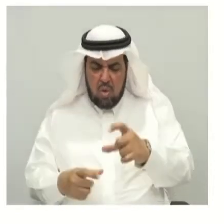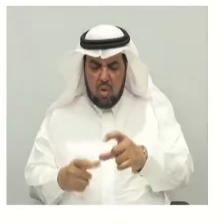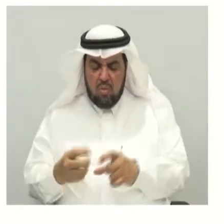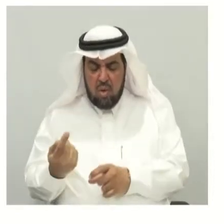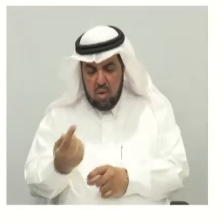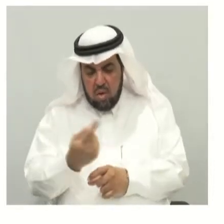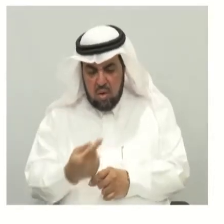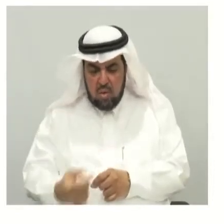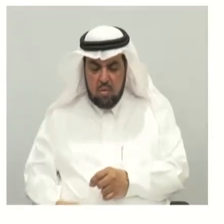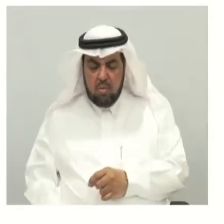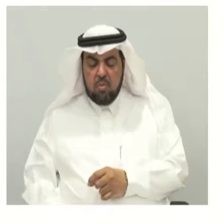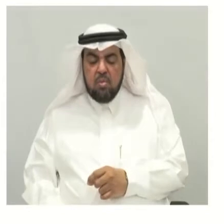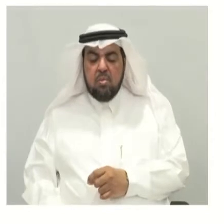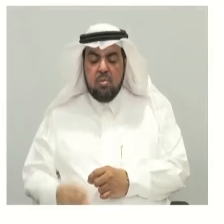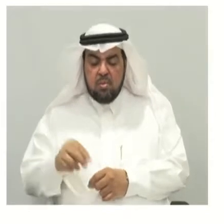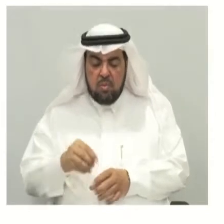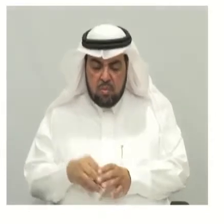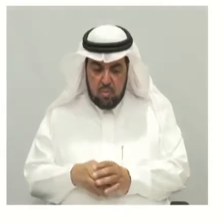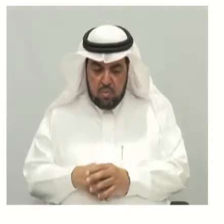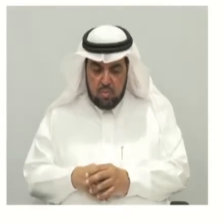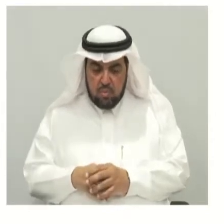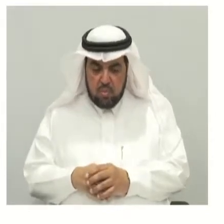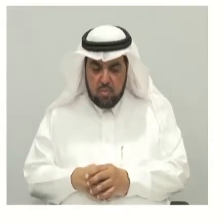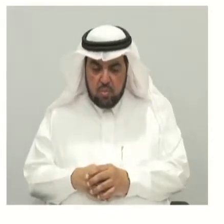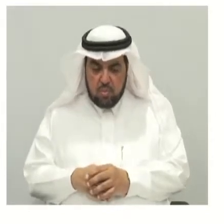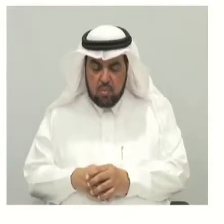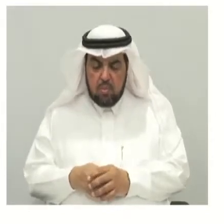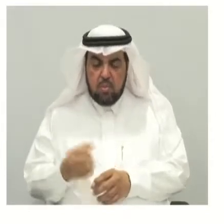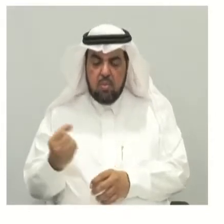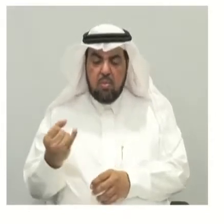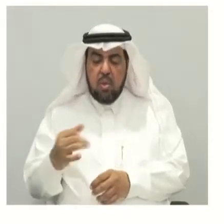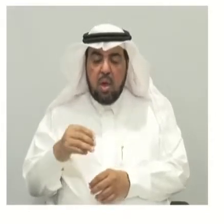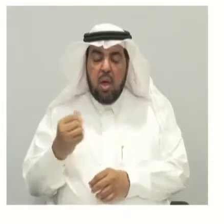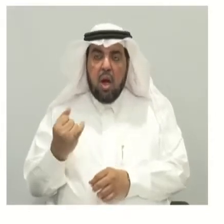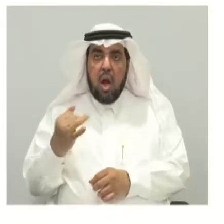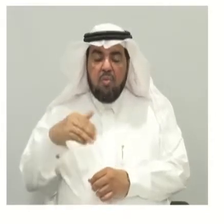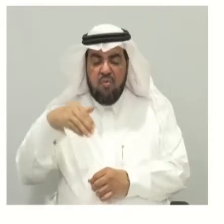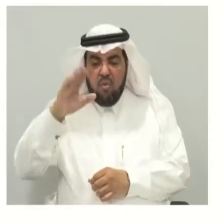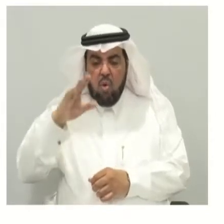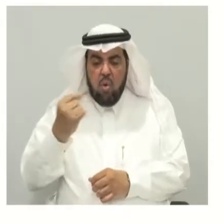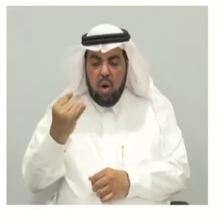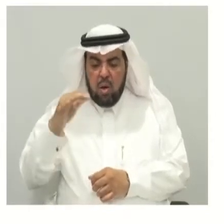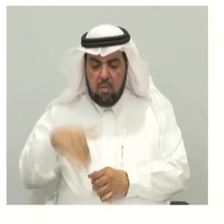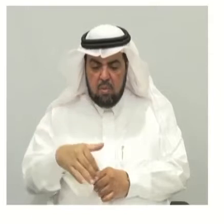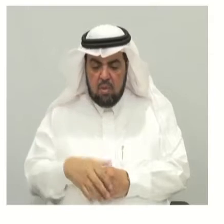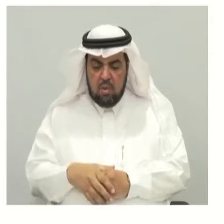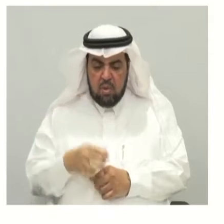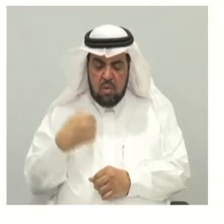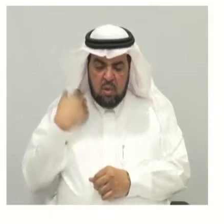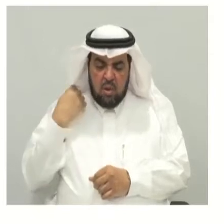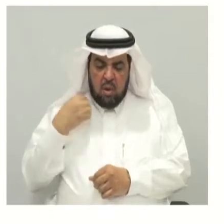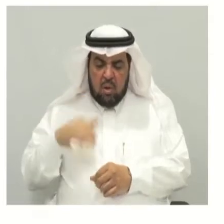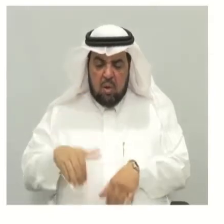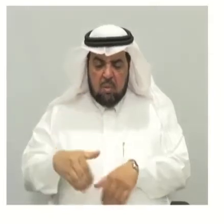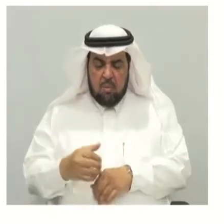رسم، يتواجد طبعا الأرقام علوية، لو لاحظنا رقم علوي ورقم